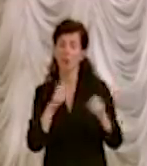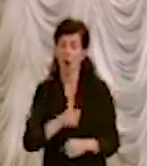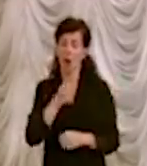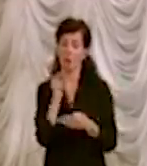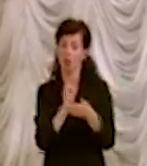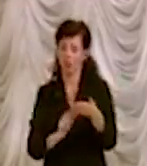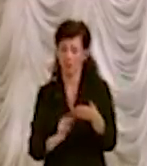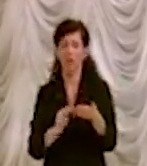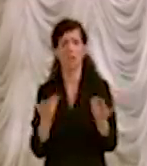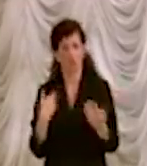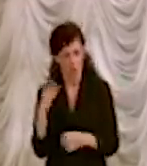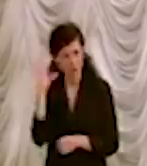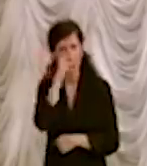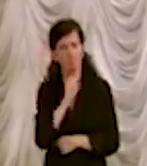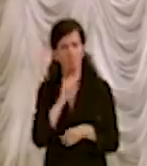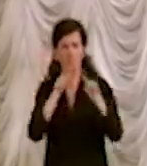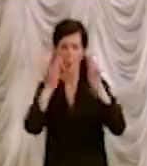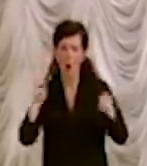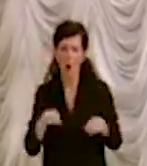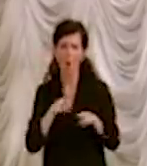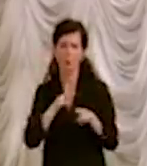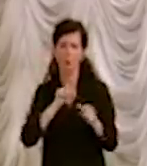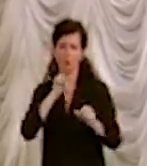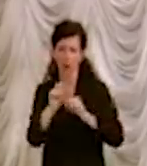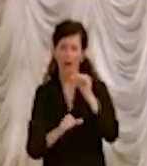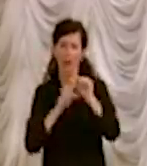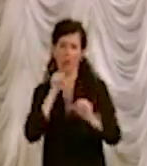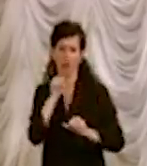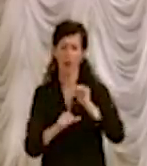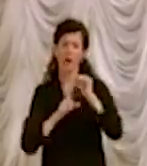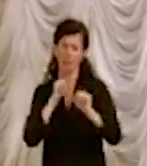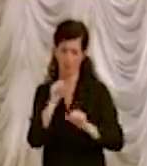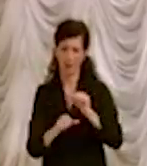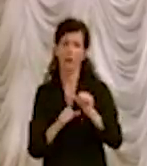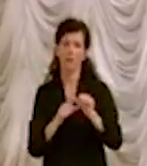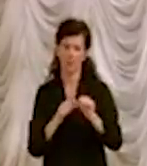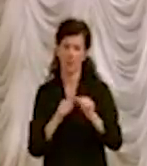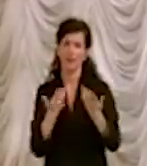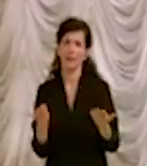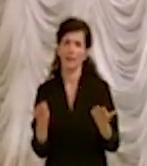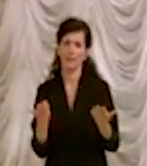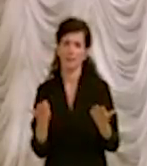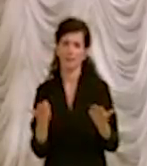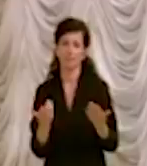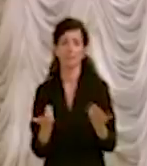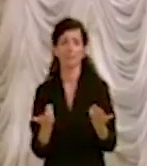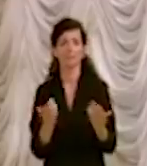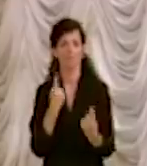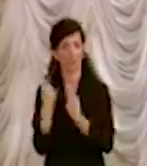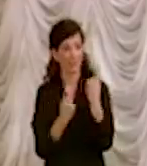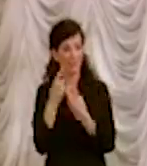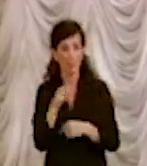che purtroppo questi moduli sono stati modificati nel corso del tempo. Però al di là di tutto è chiaro